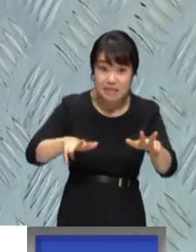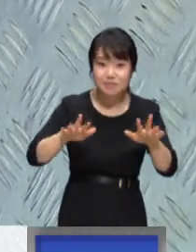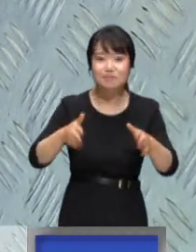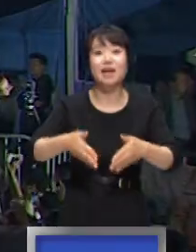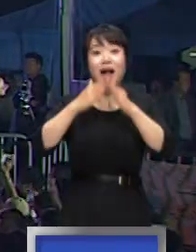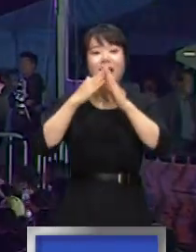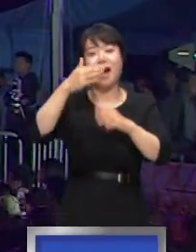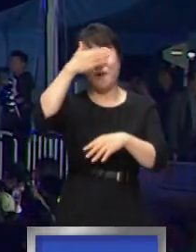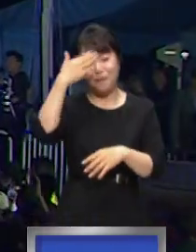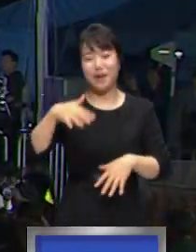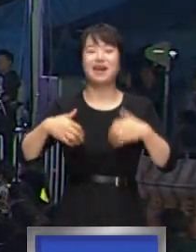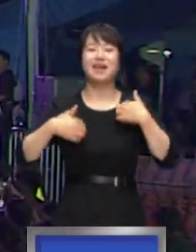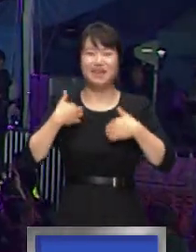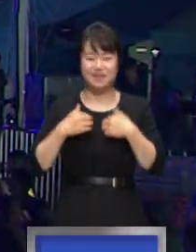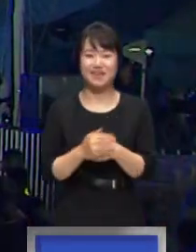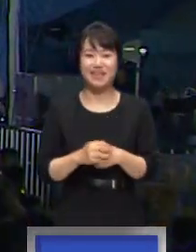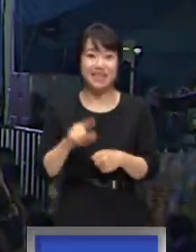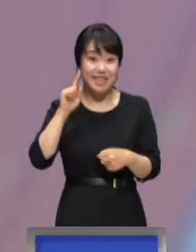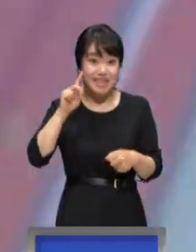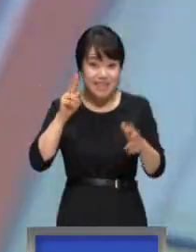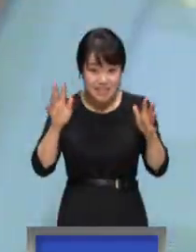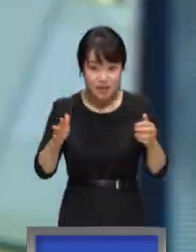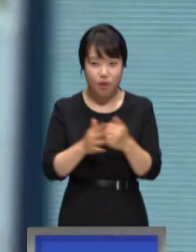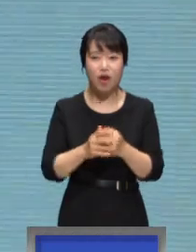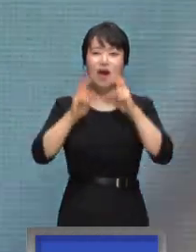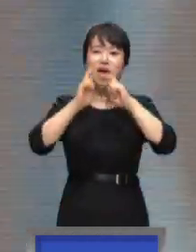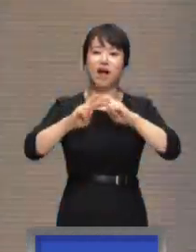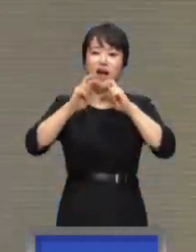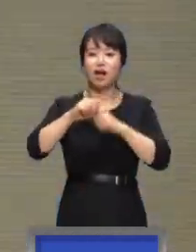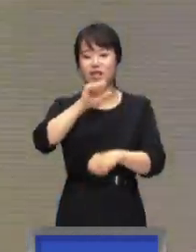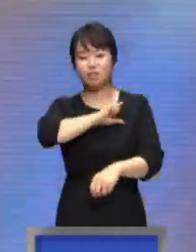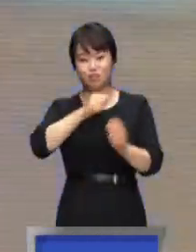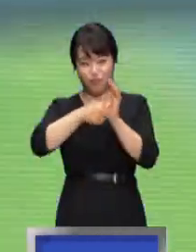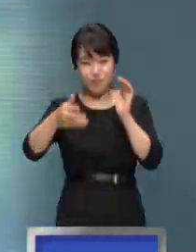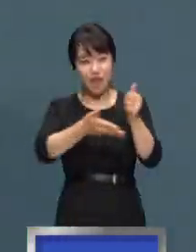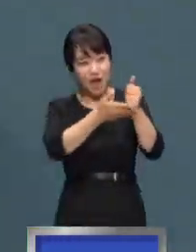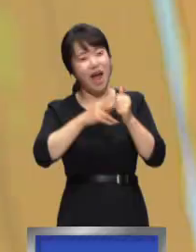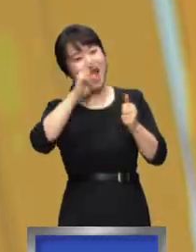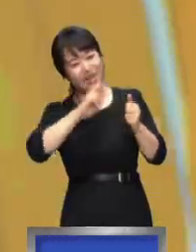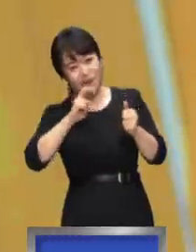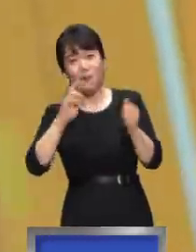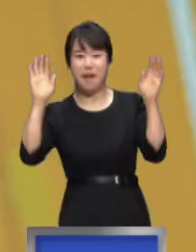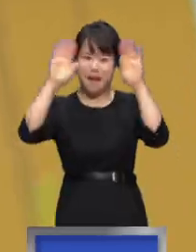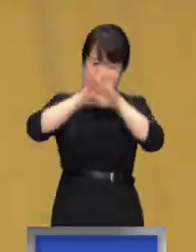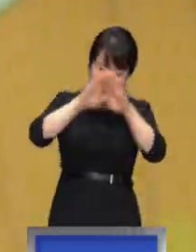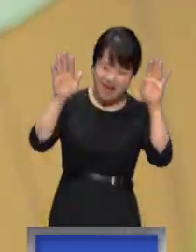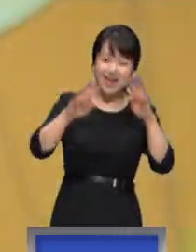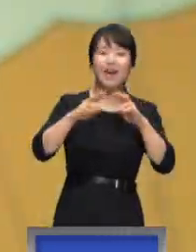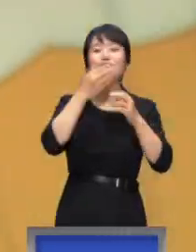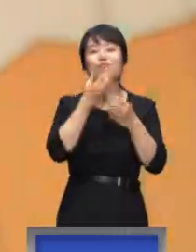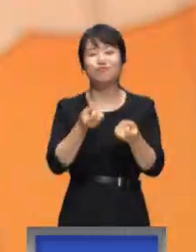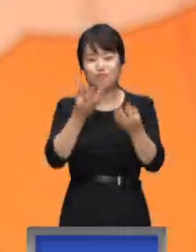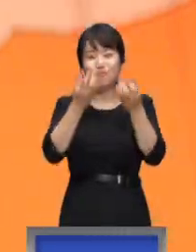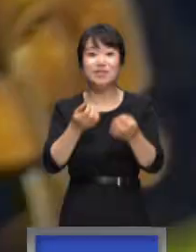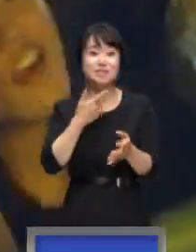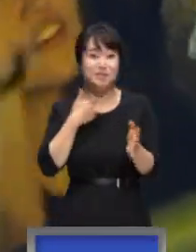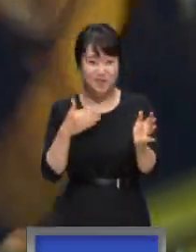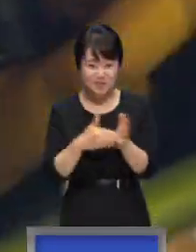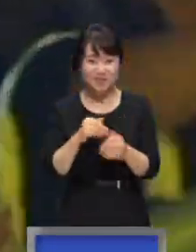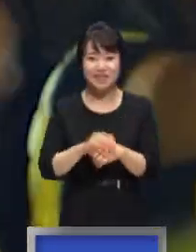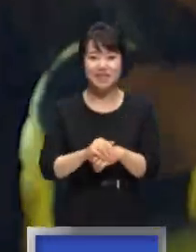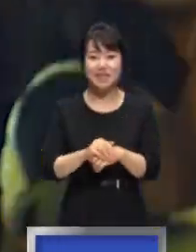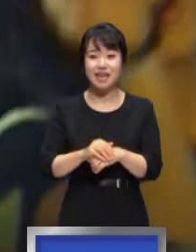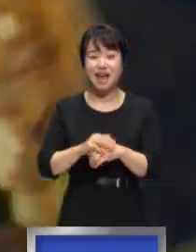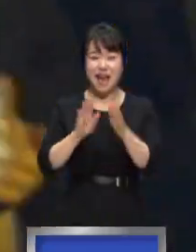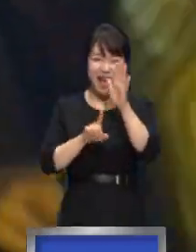좋죠. 이틀간 유명 가수들의 공연까지 더해지며 밤낮으로 이어진 노원 수제맥주 축제.